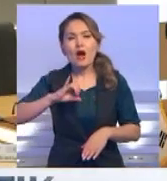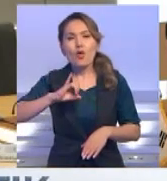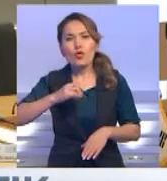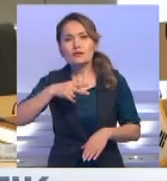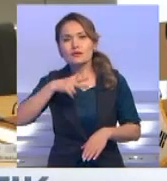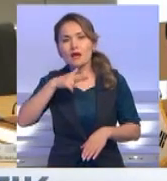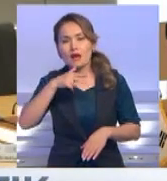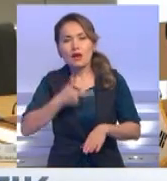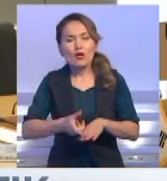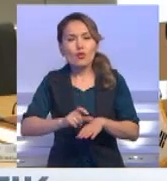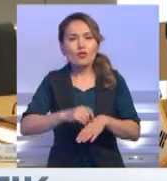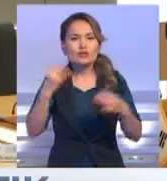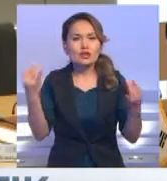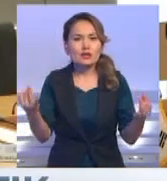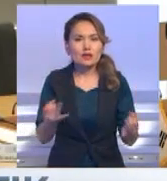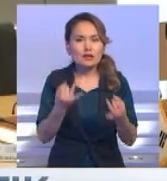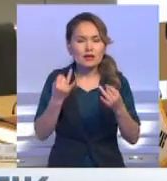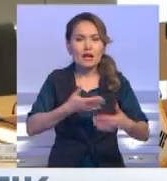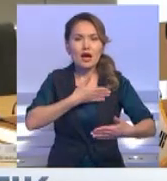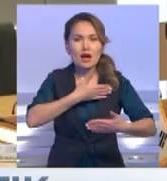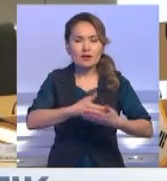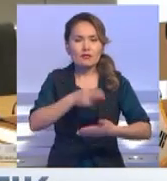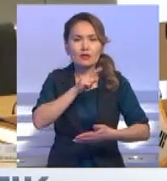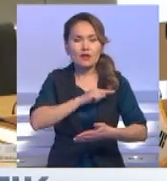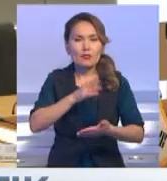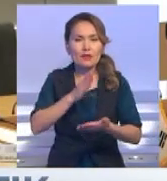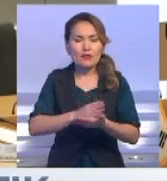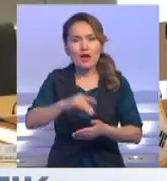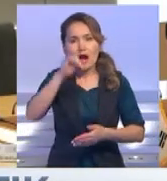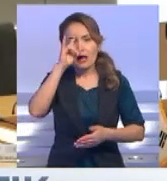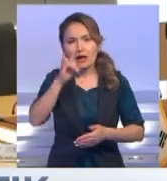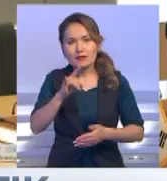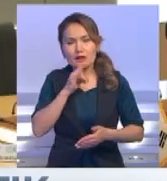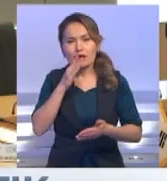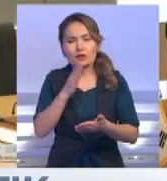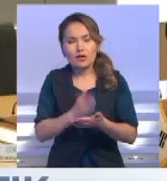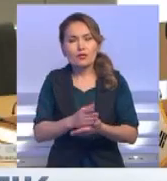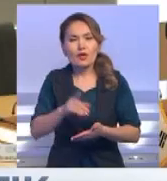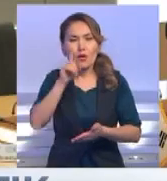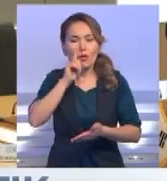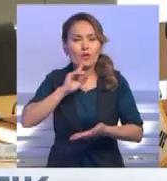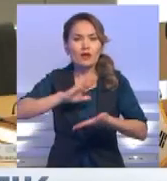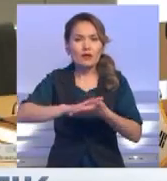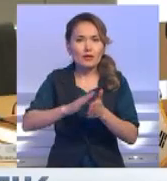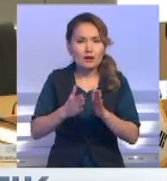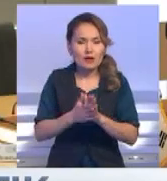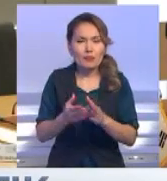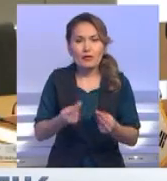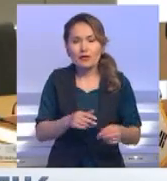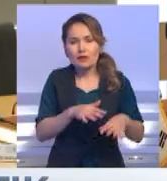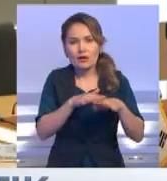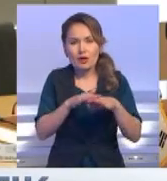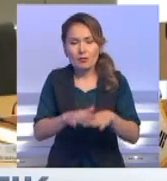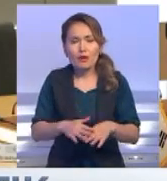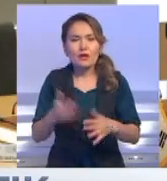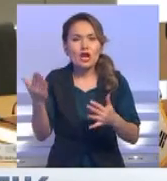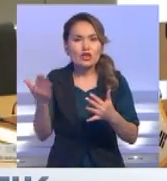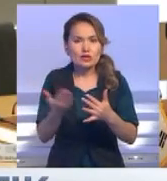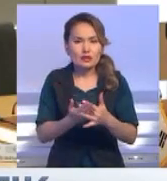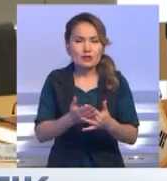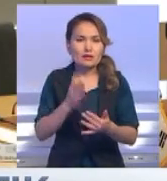танытып отырғанын көрсетті. Сондай-ақ, оларға Қазақстанда қалыптасқан қолайлы инвестициялық климат пен жеңілдіктер